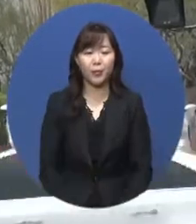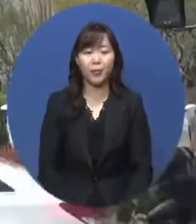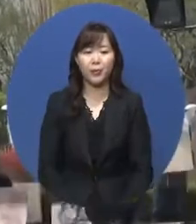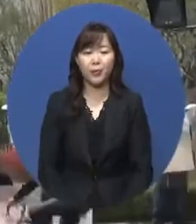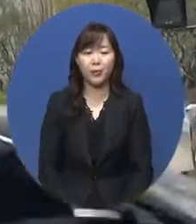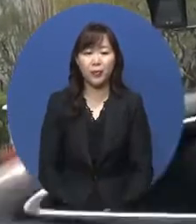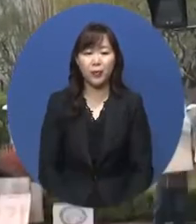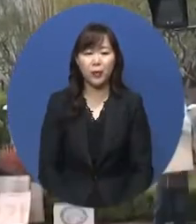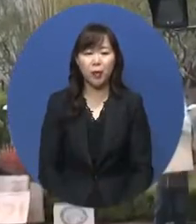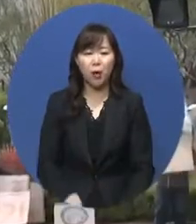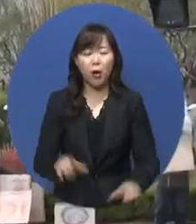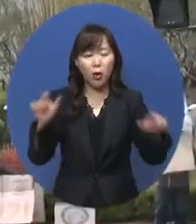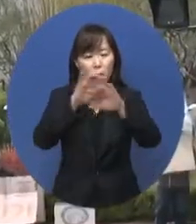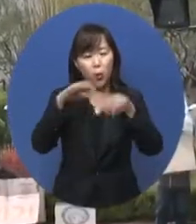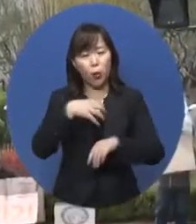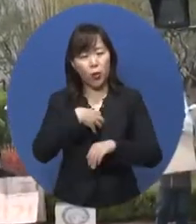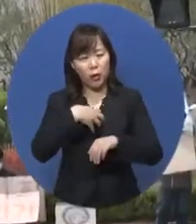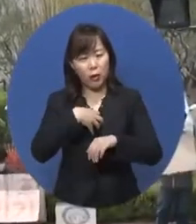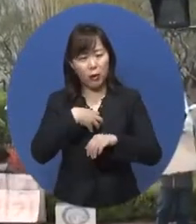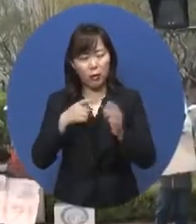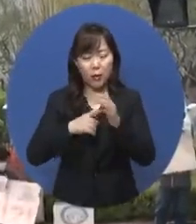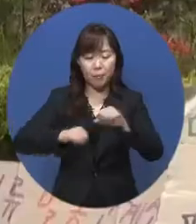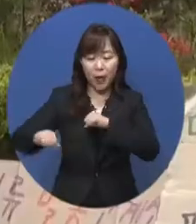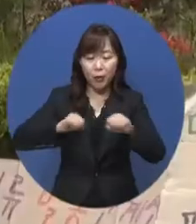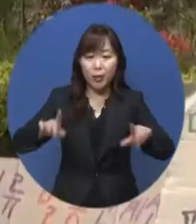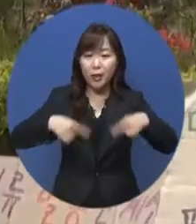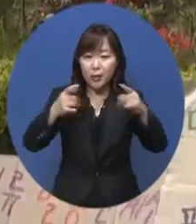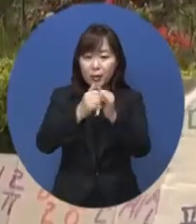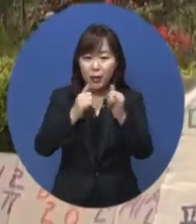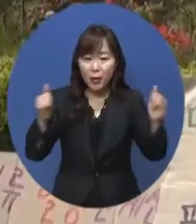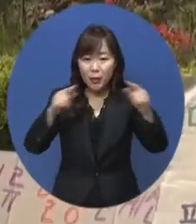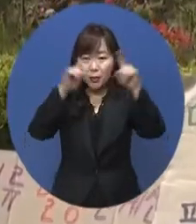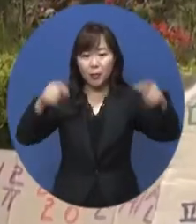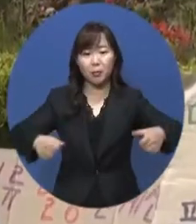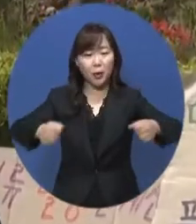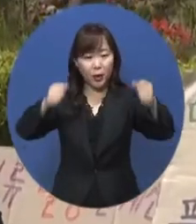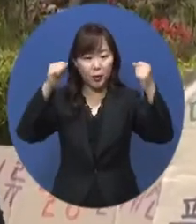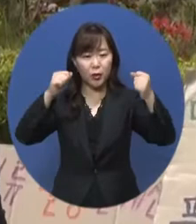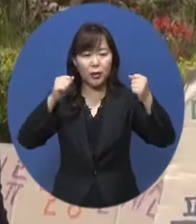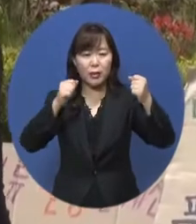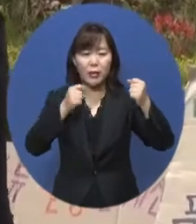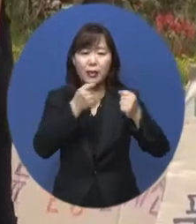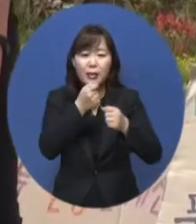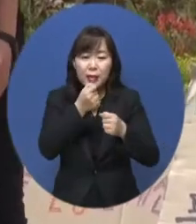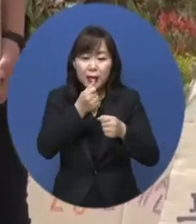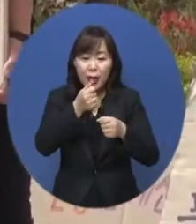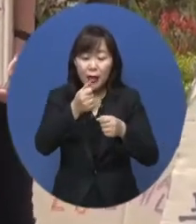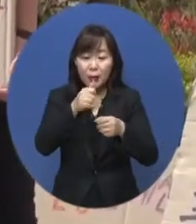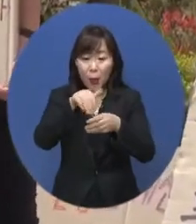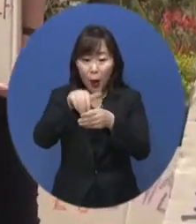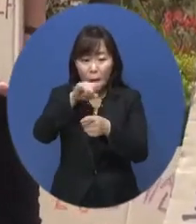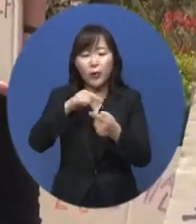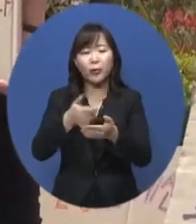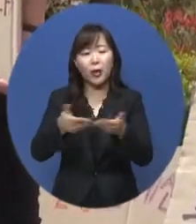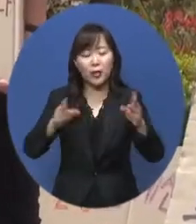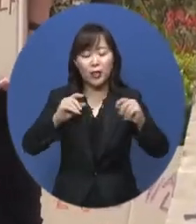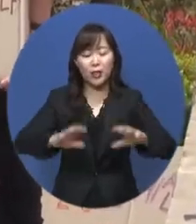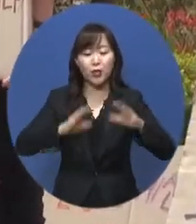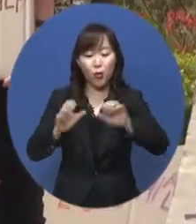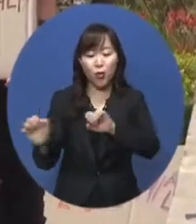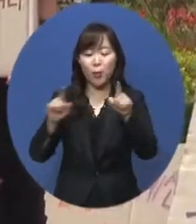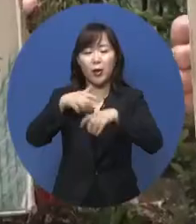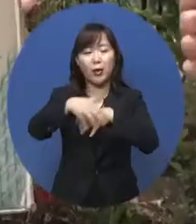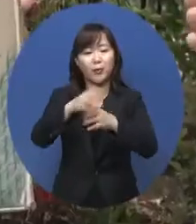의정부 기후위기 비상행동에 참여한 시민들이 피켓을 들고 씨앗을 나누며 지구 회복 캠페인을 벌이고